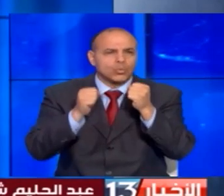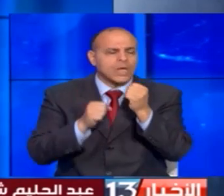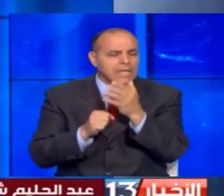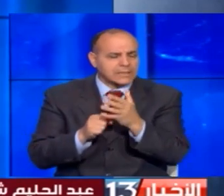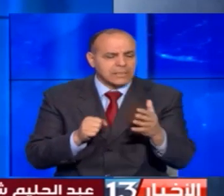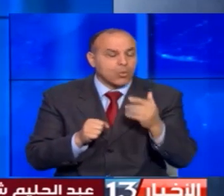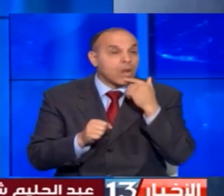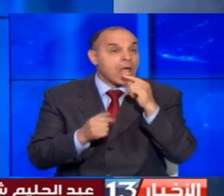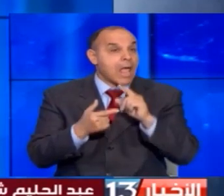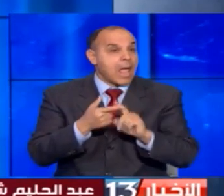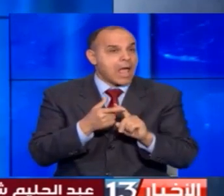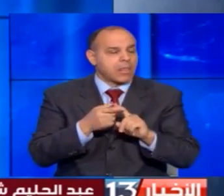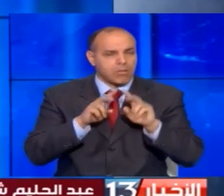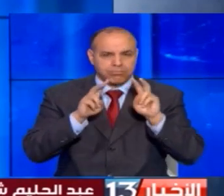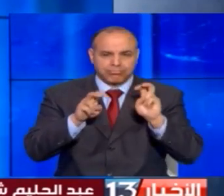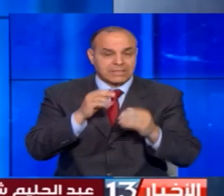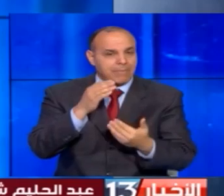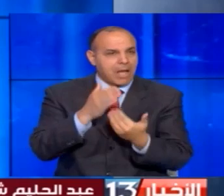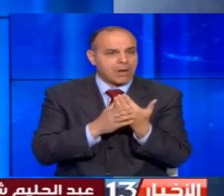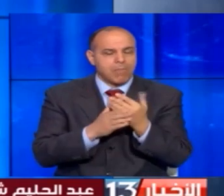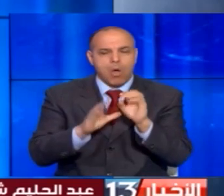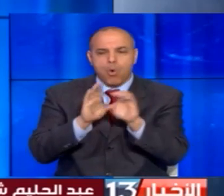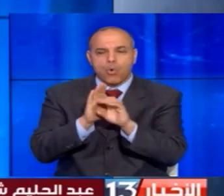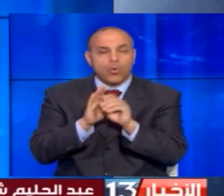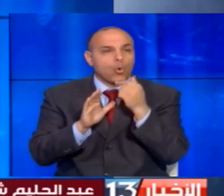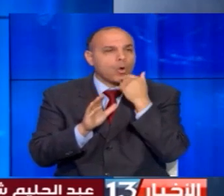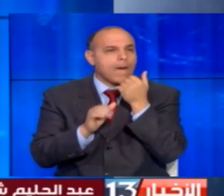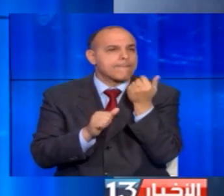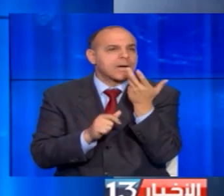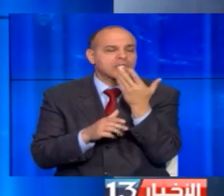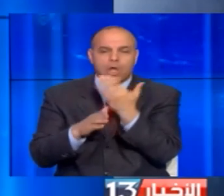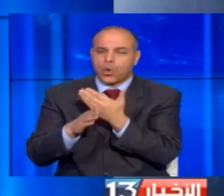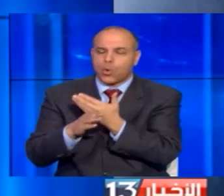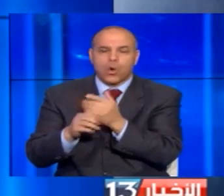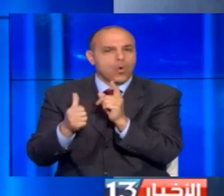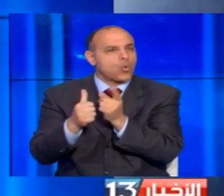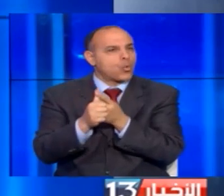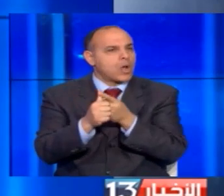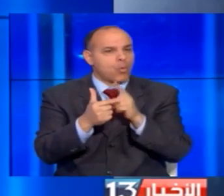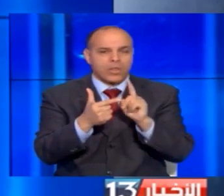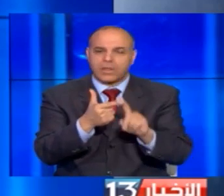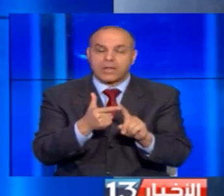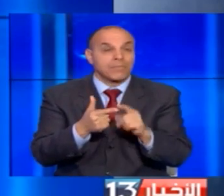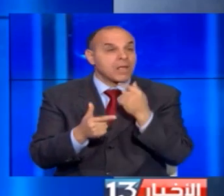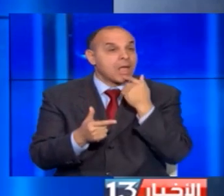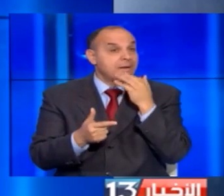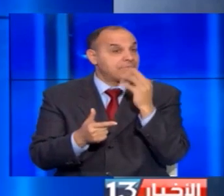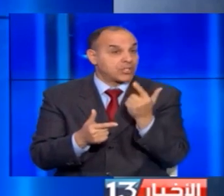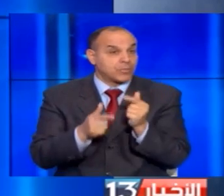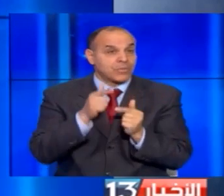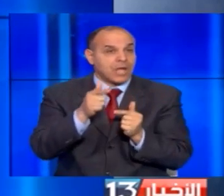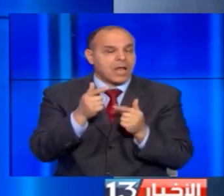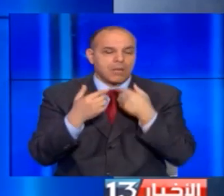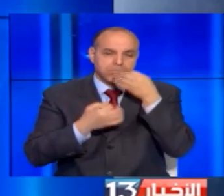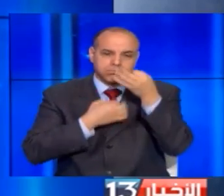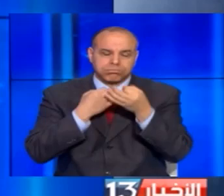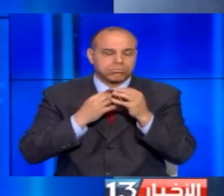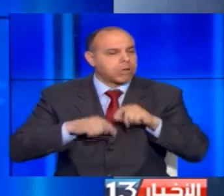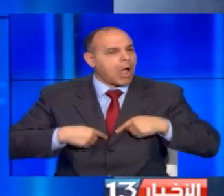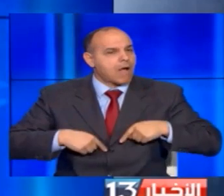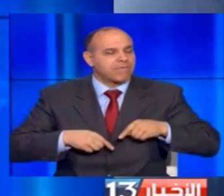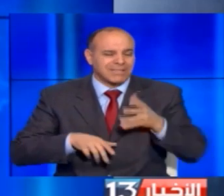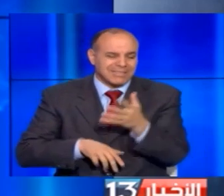التلمذية، وقد توقفت صباح اليوم الدروس بعدد من المدارس الإعدادية والمعاهد الثانوية تعبيرا عن